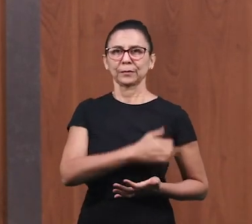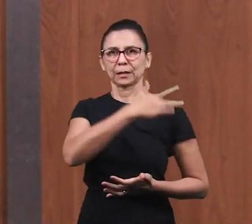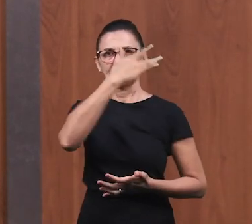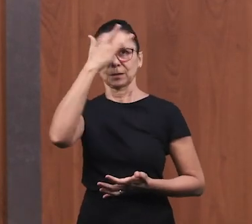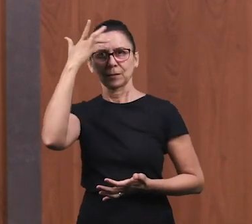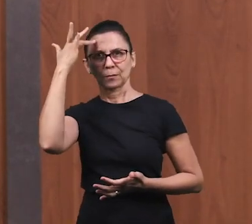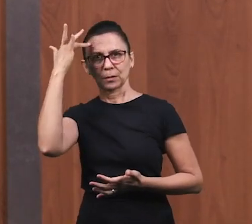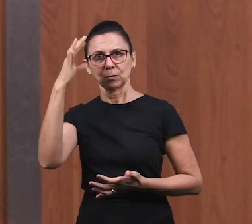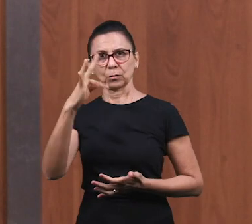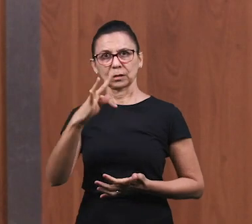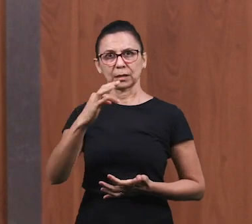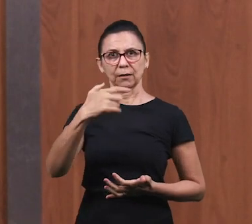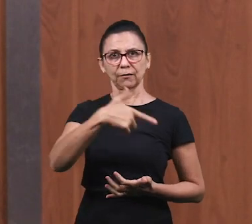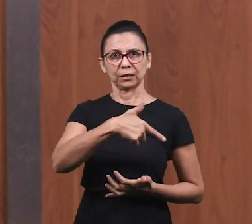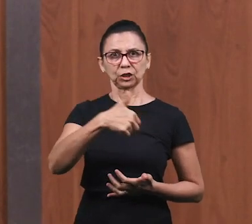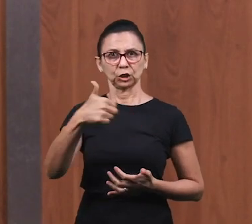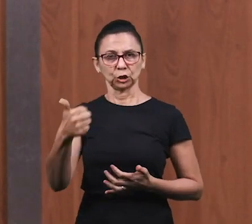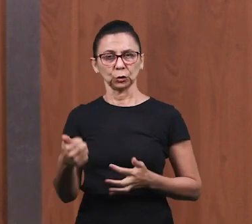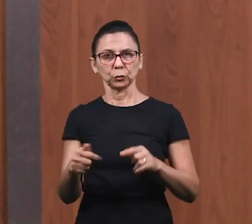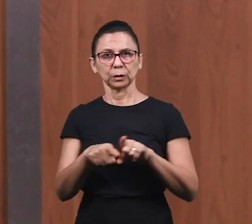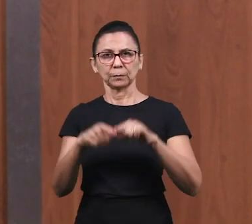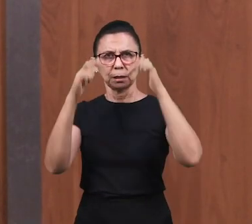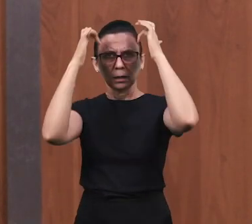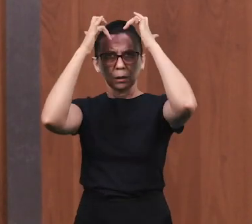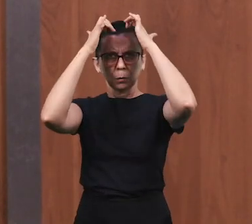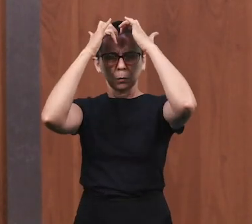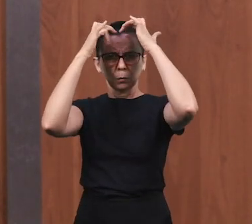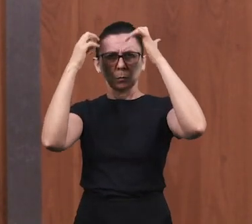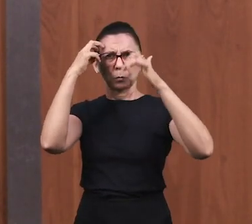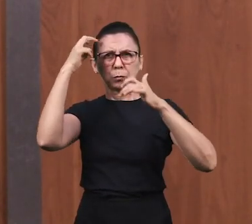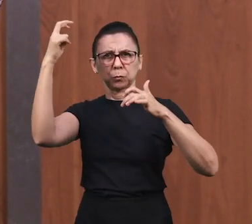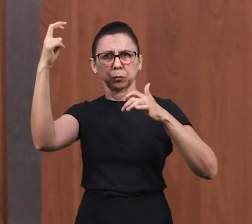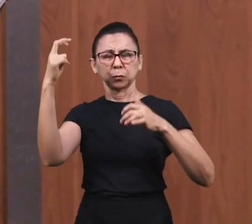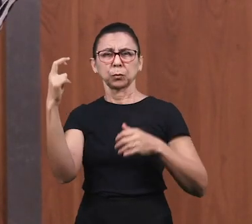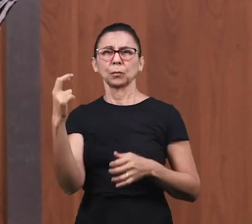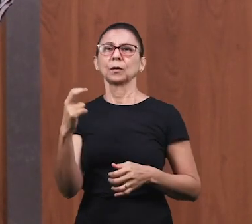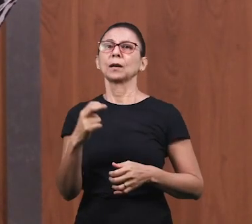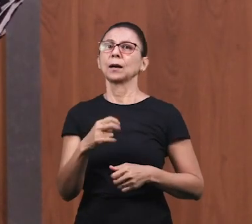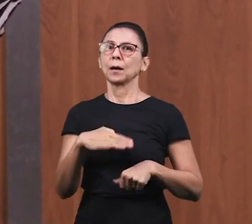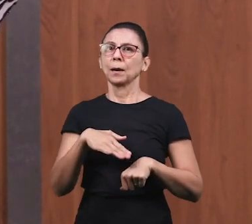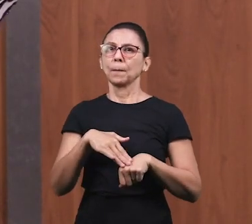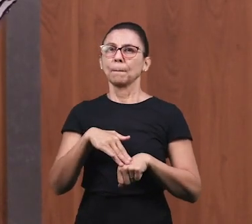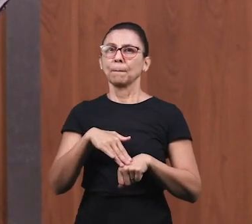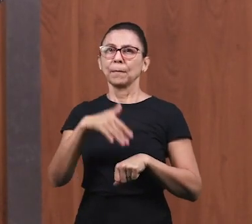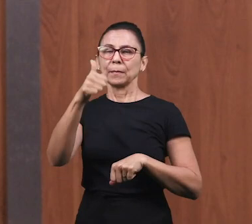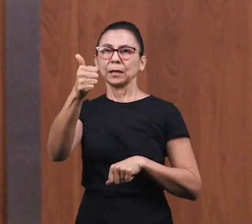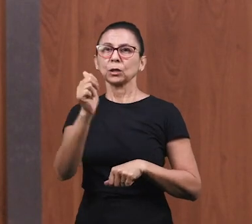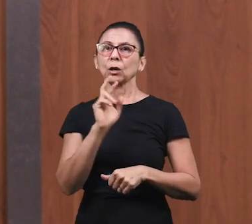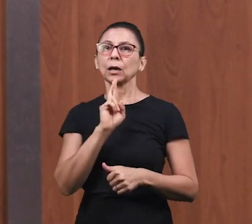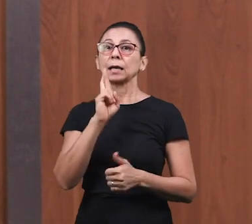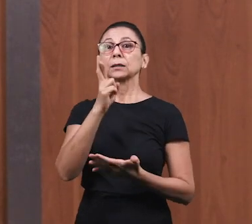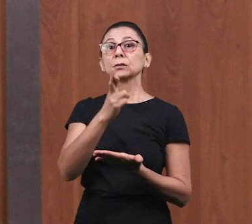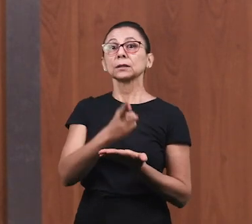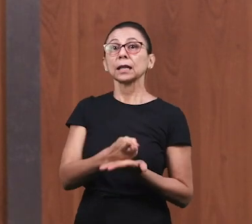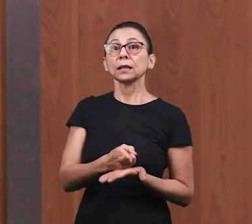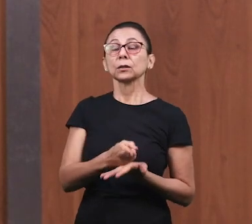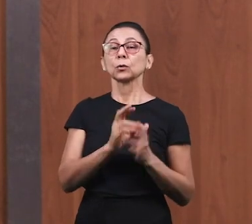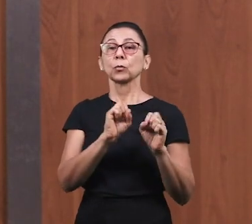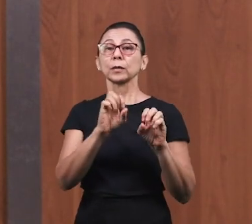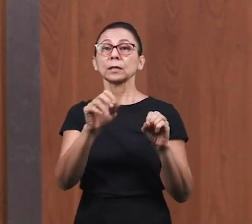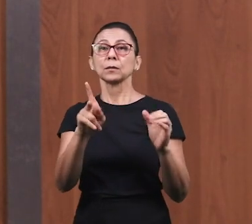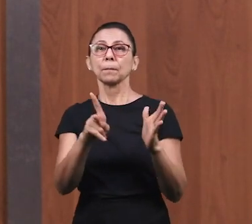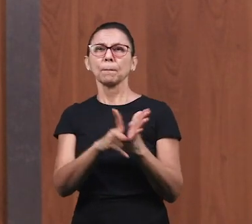points. La personne qui porte le T21 et déficience intellectuelle a des